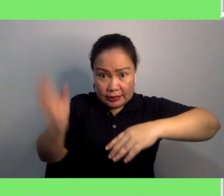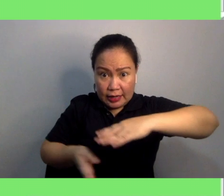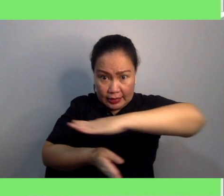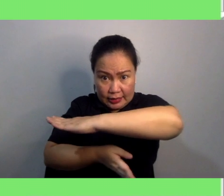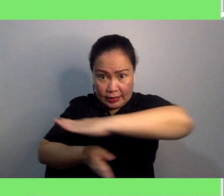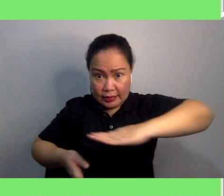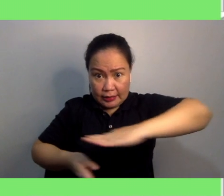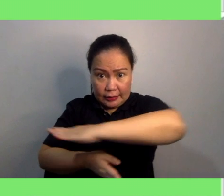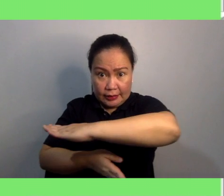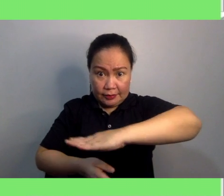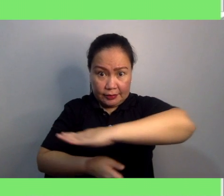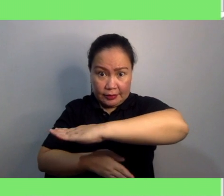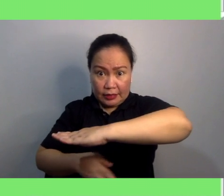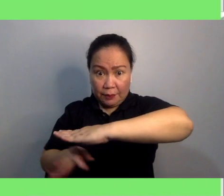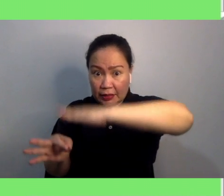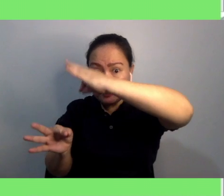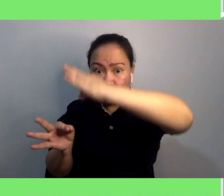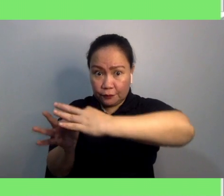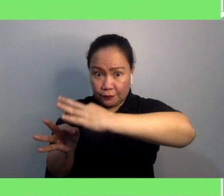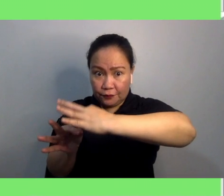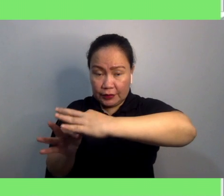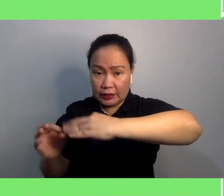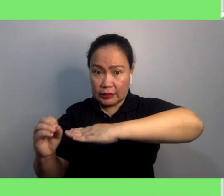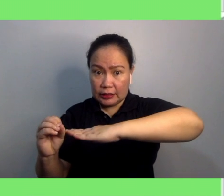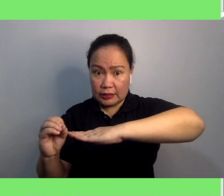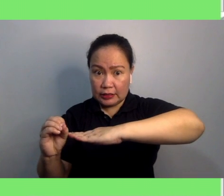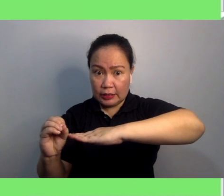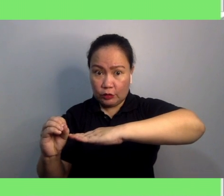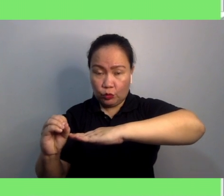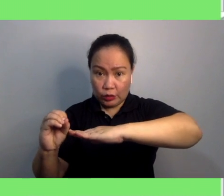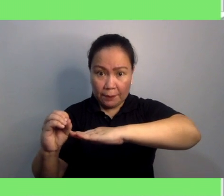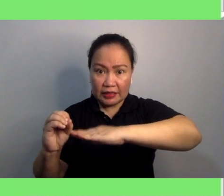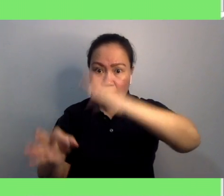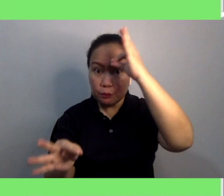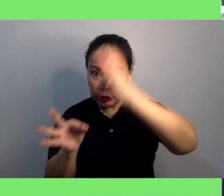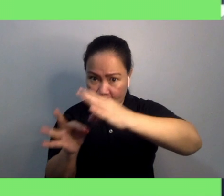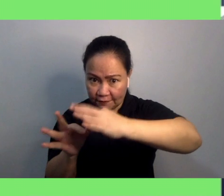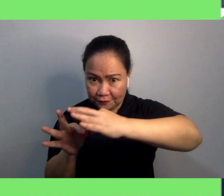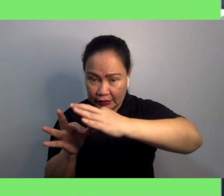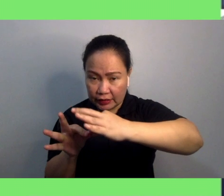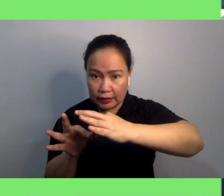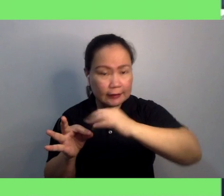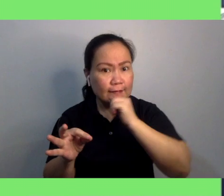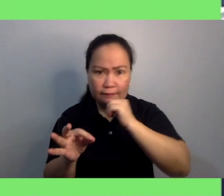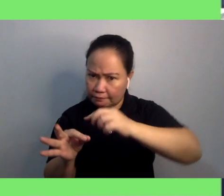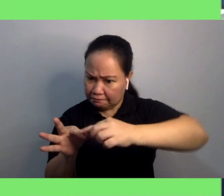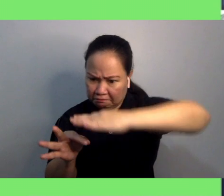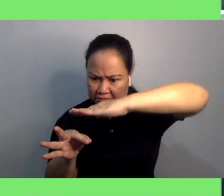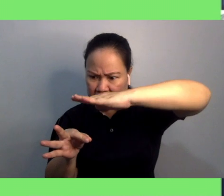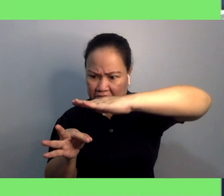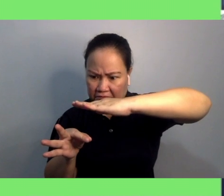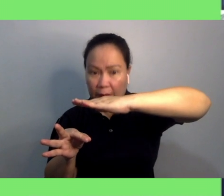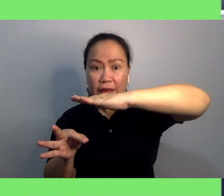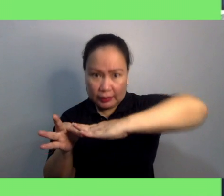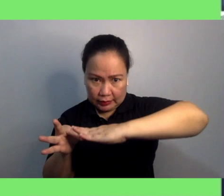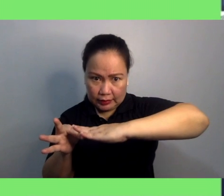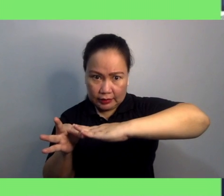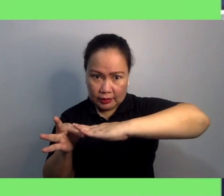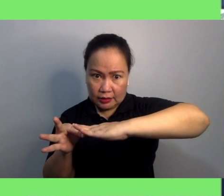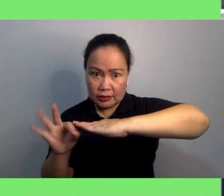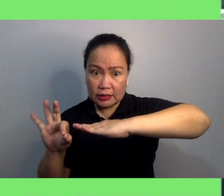natin, dapat po nakatapat siya doon, naka-align siya doon sa 0 degree. So, aside from dapat make sure